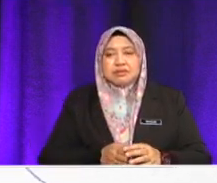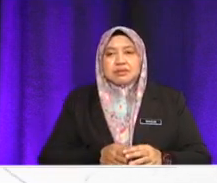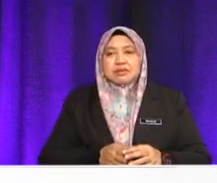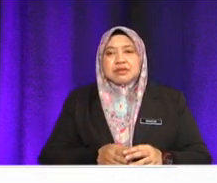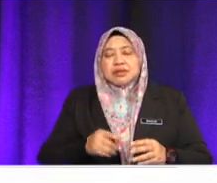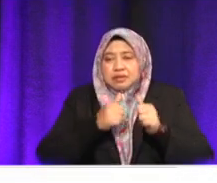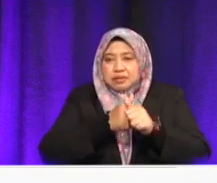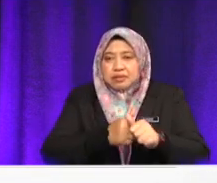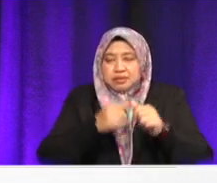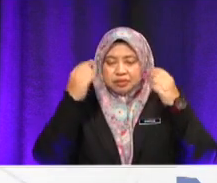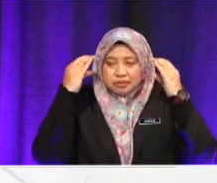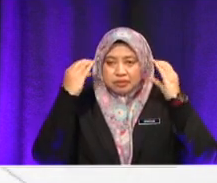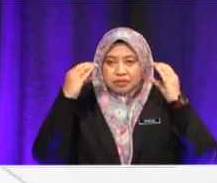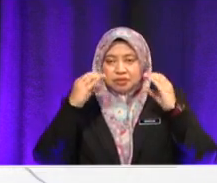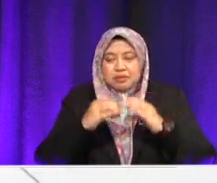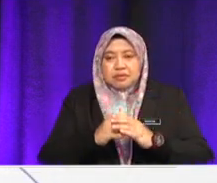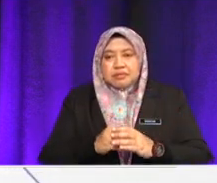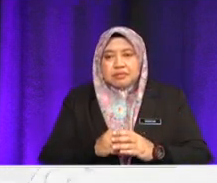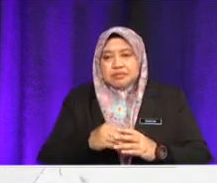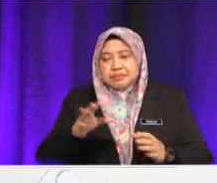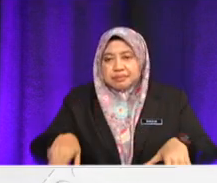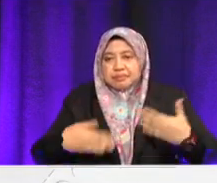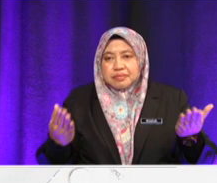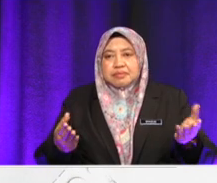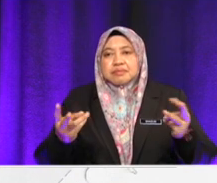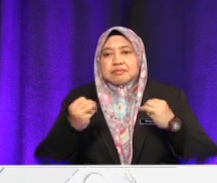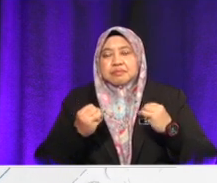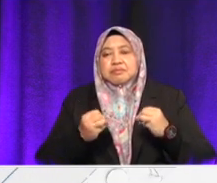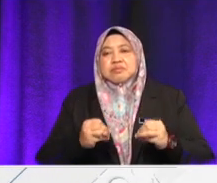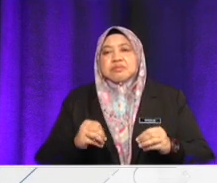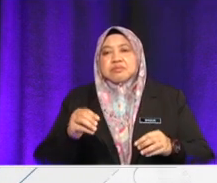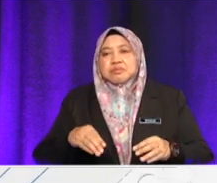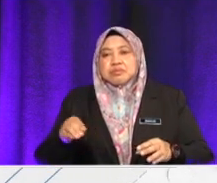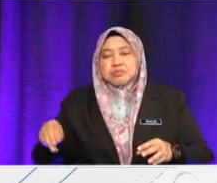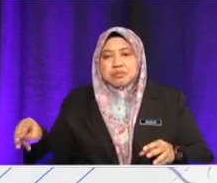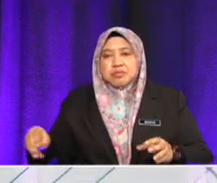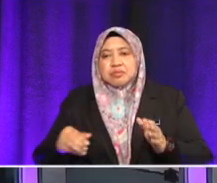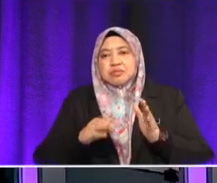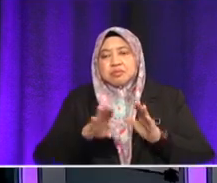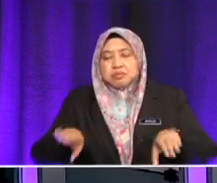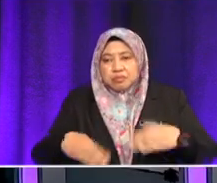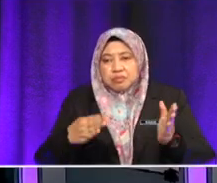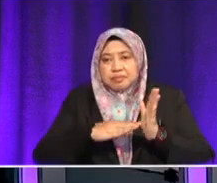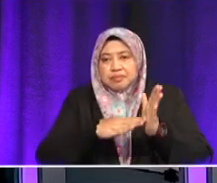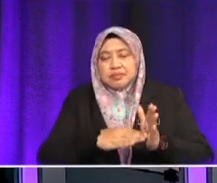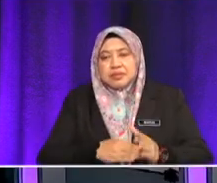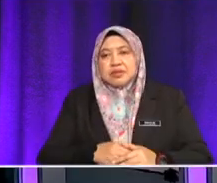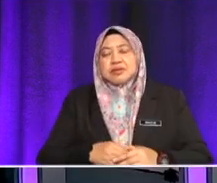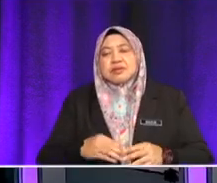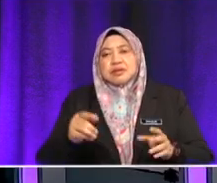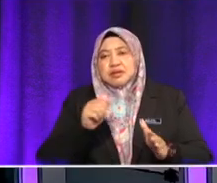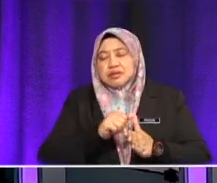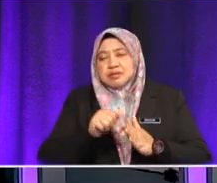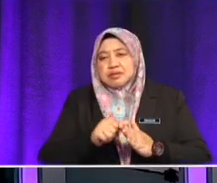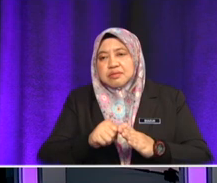kepada kreativity guru-guru bagaimana mereka nak buat membentakan mungkin selepas membentang ataupun semasa